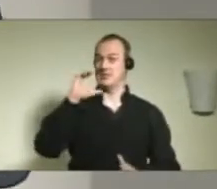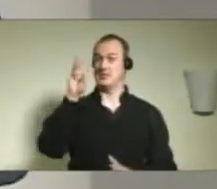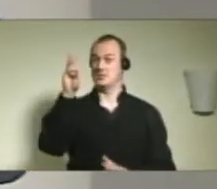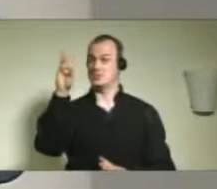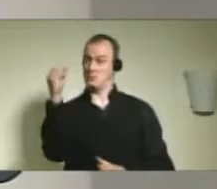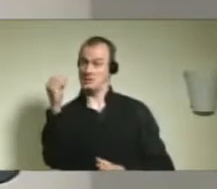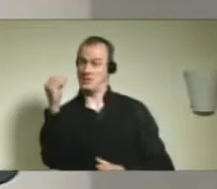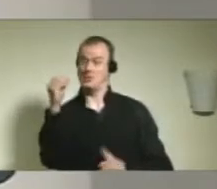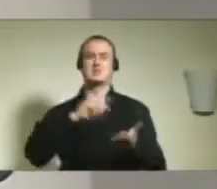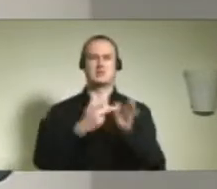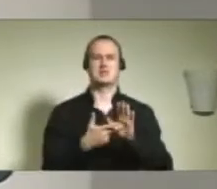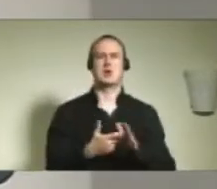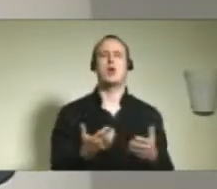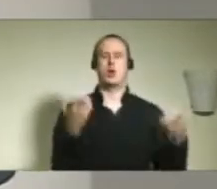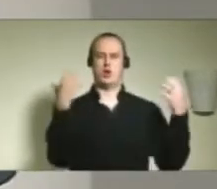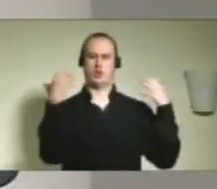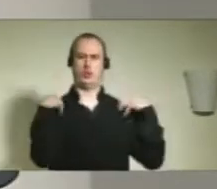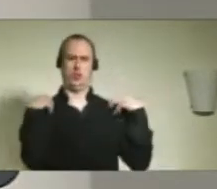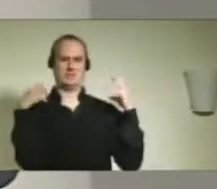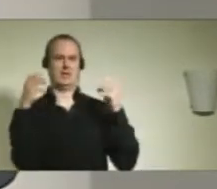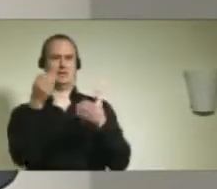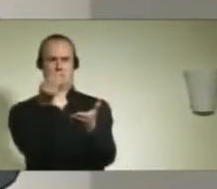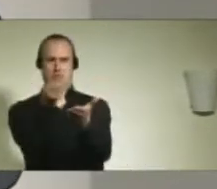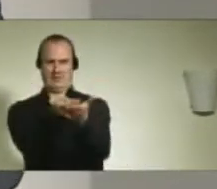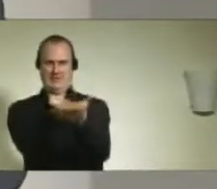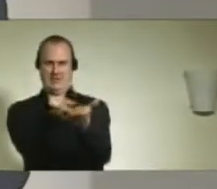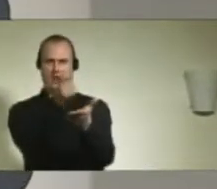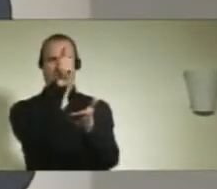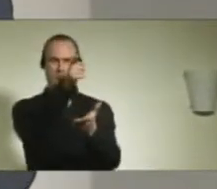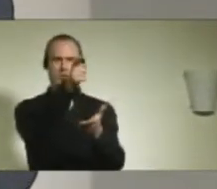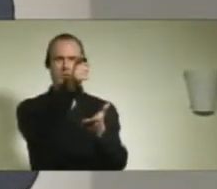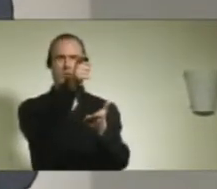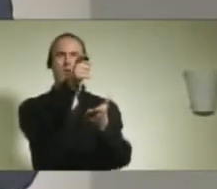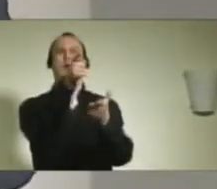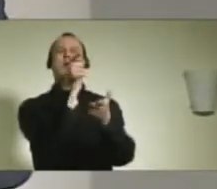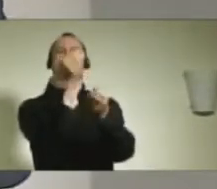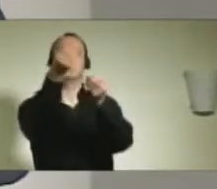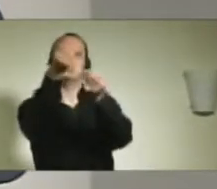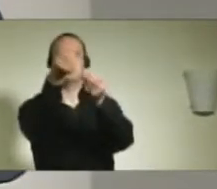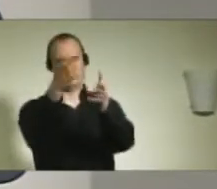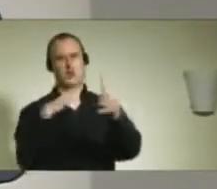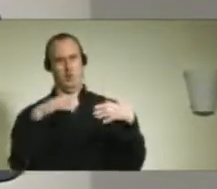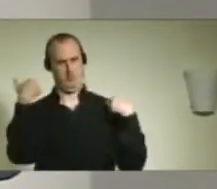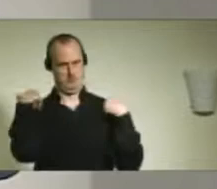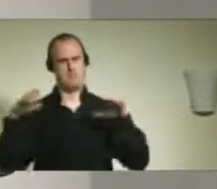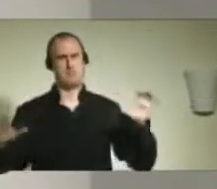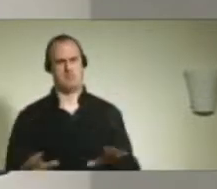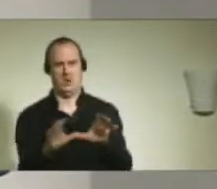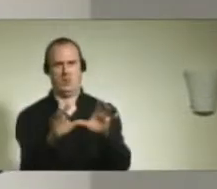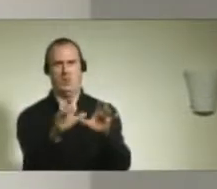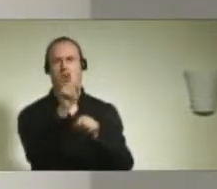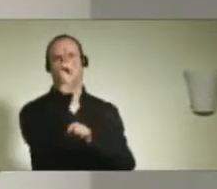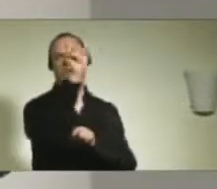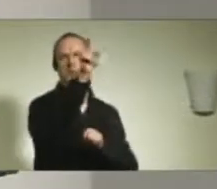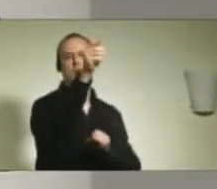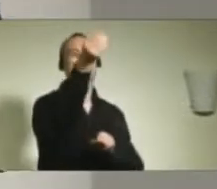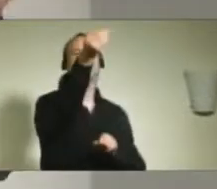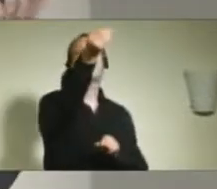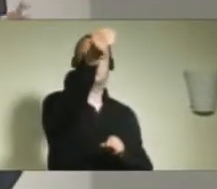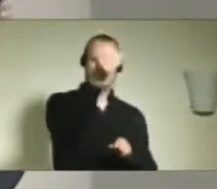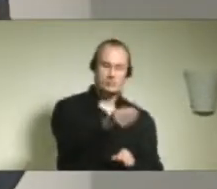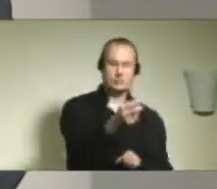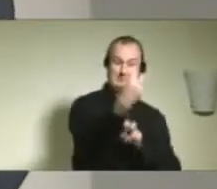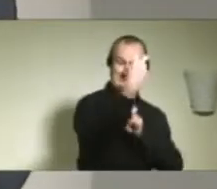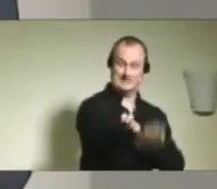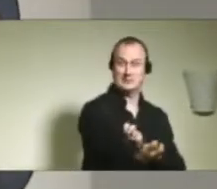va donner le mandat de négocier à Post Canada, quel mandat de négociation, et que le Conseil du Trésor va être